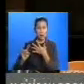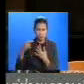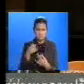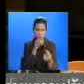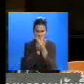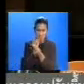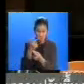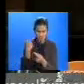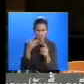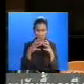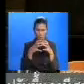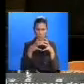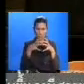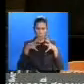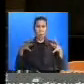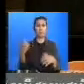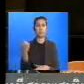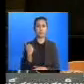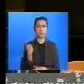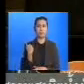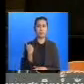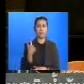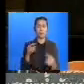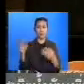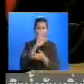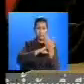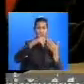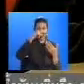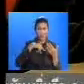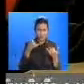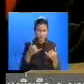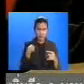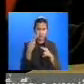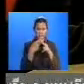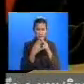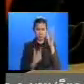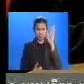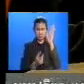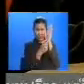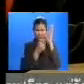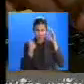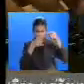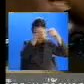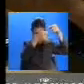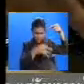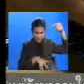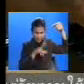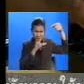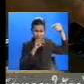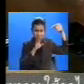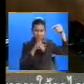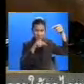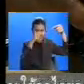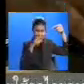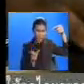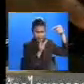พบผู้ป่วยเป็นจำนวนมากขึ้นอีกเช่นกันส่วนประเทศไทยซึ่งได้รับการบรรจุชื่อเป็นหนึ่งใน 34ประเทศที่พบเชื้อได้รับ